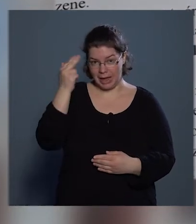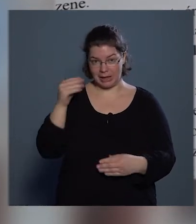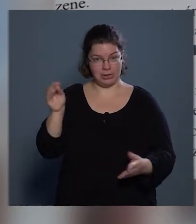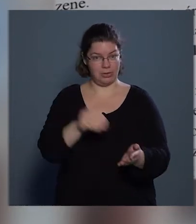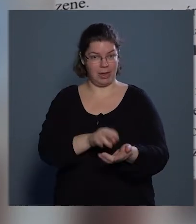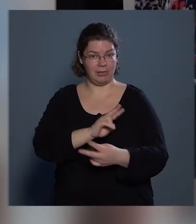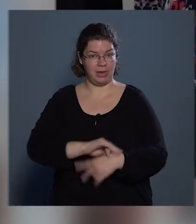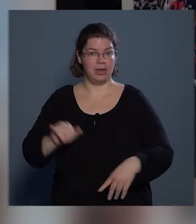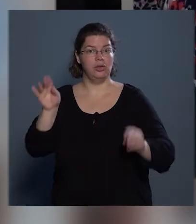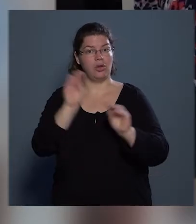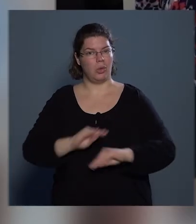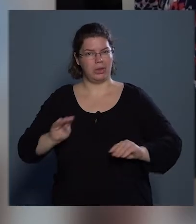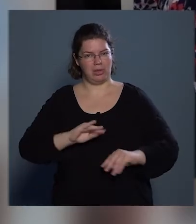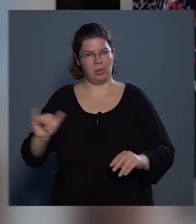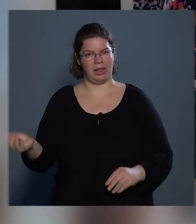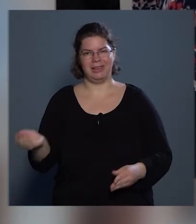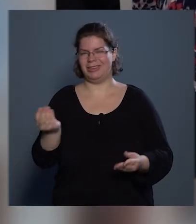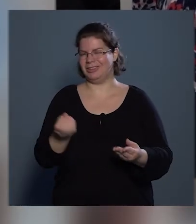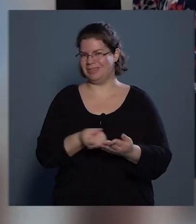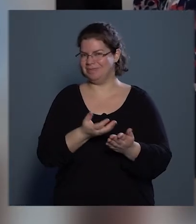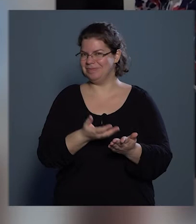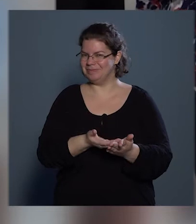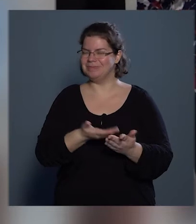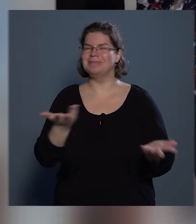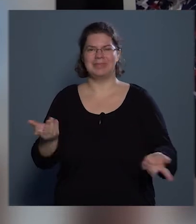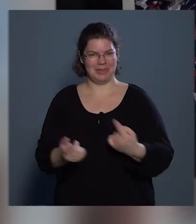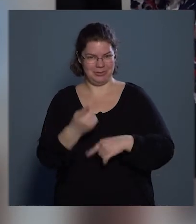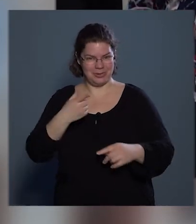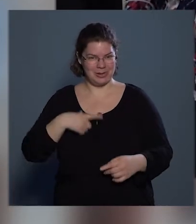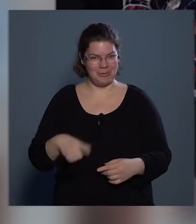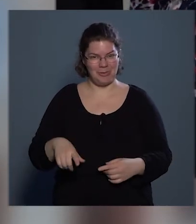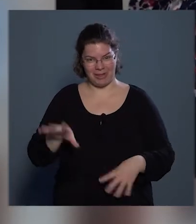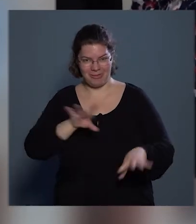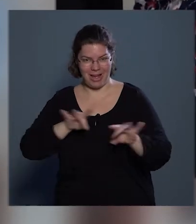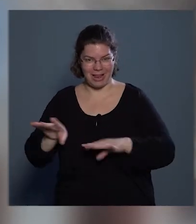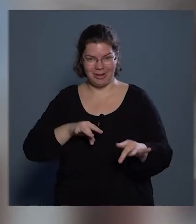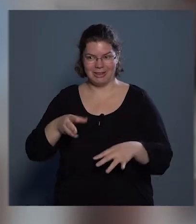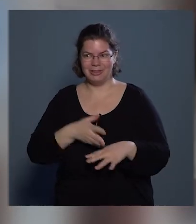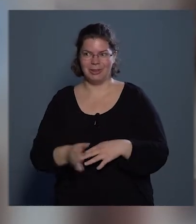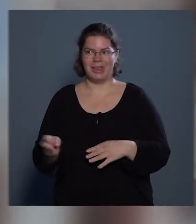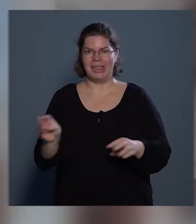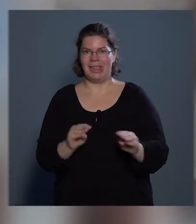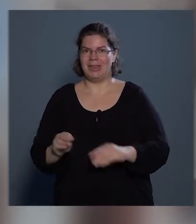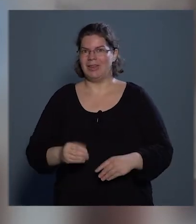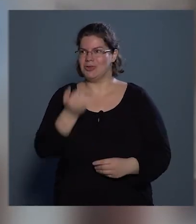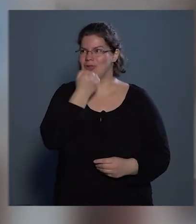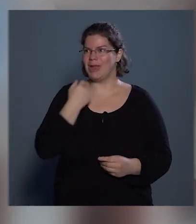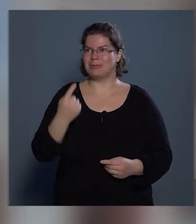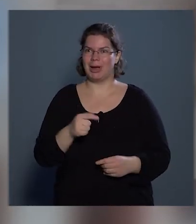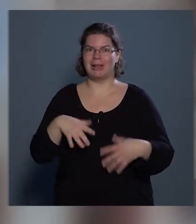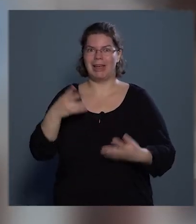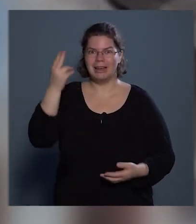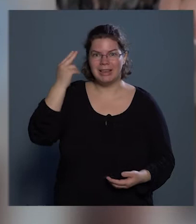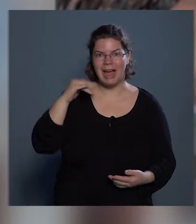illetve oktatóként is jelen van. Furcsa volt egyébként a válogatás során ezeket belehelyezni, az ember saját magát akár diákként,